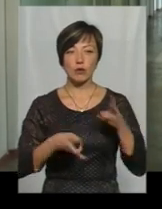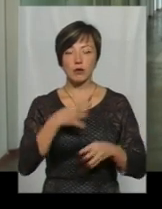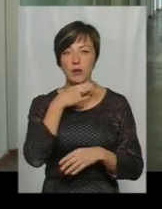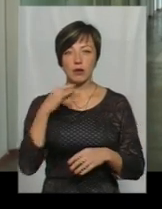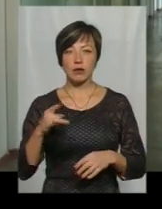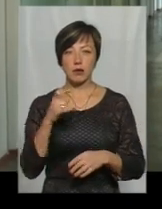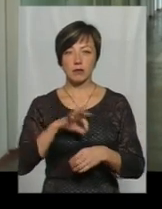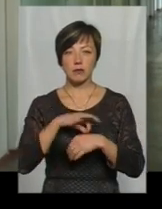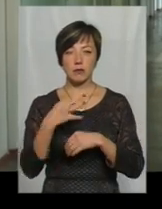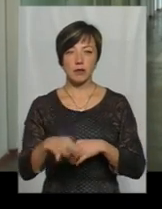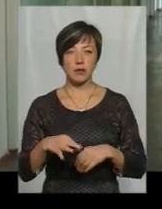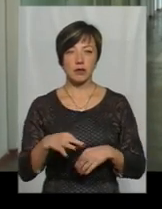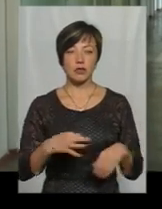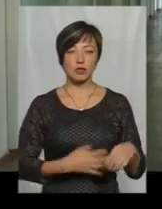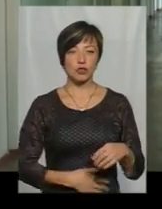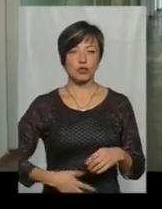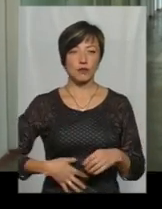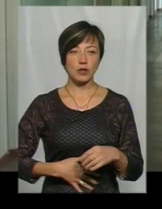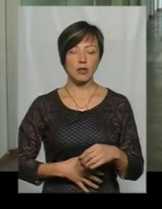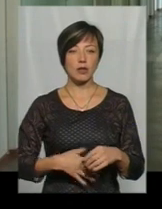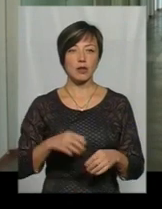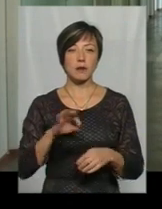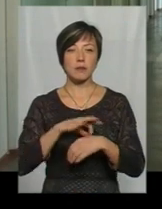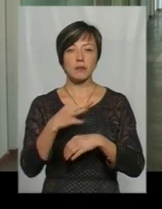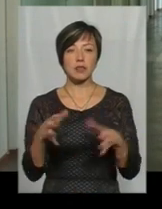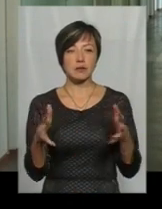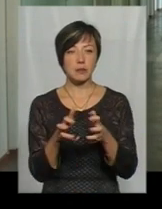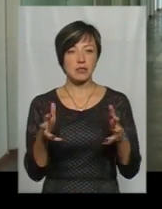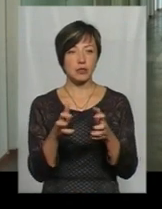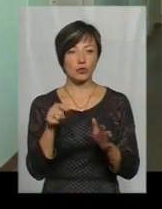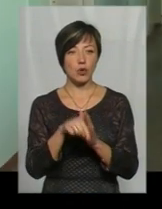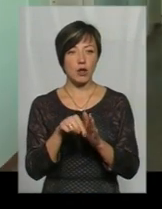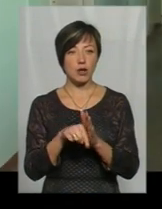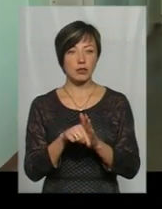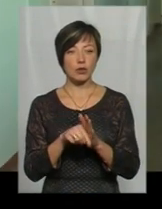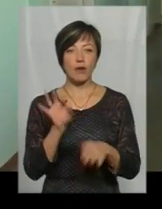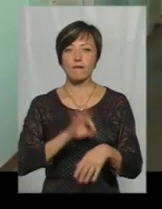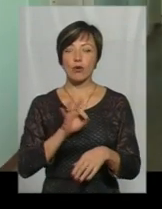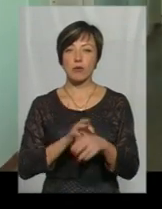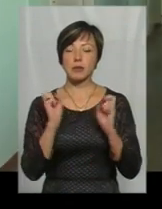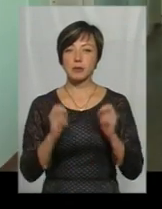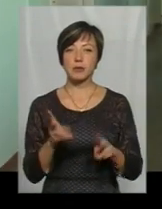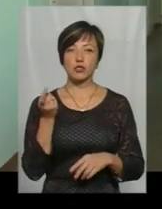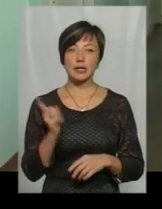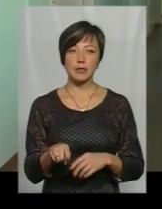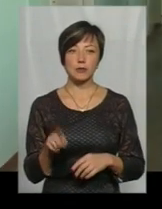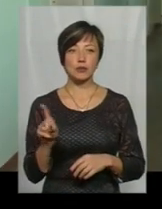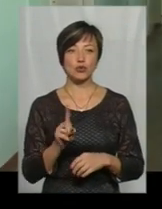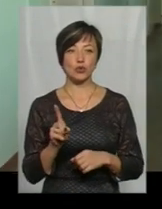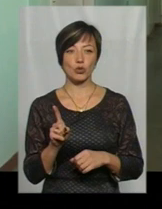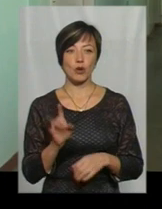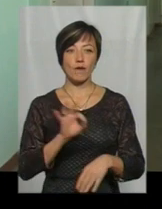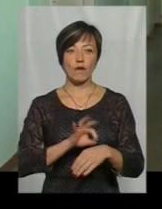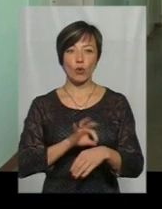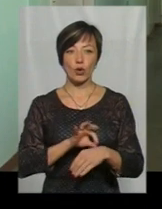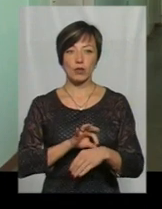багаторазова, біль в надчерівній ділянці, біль спастичного характеру. Хвороба небезпечна тим, що